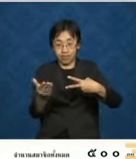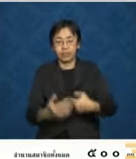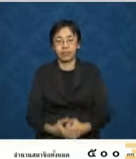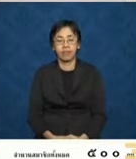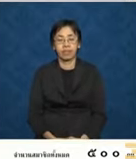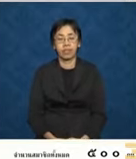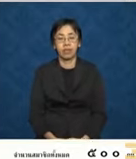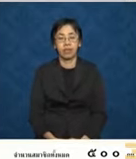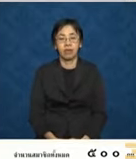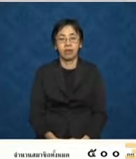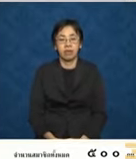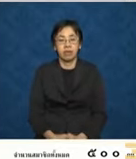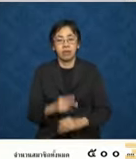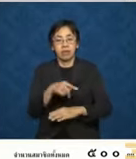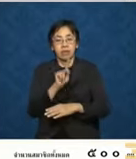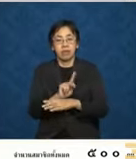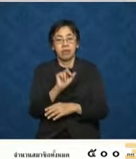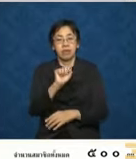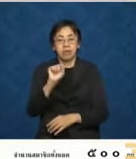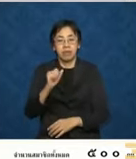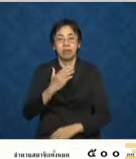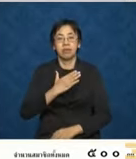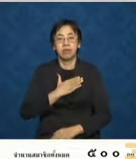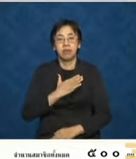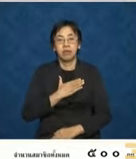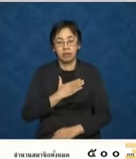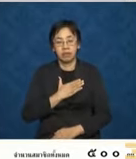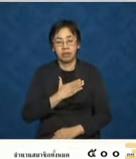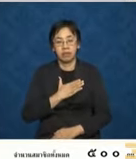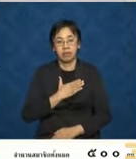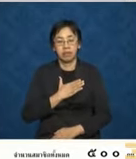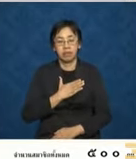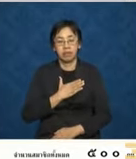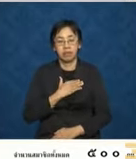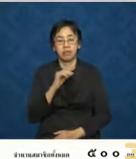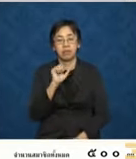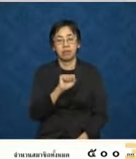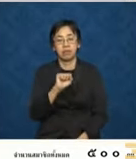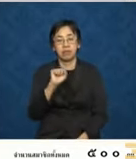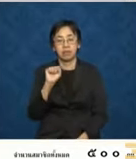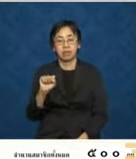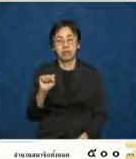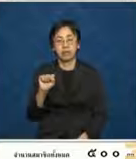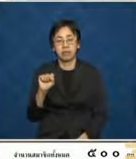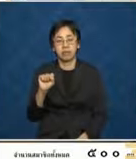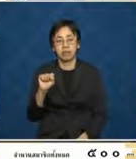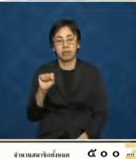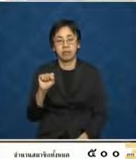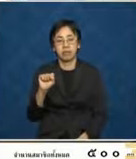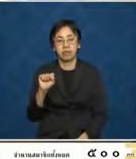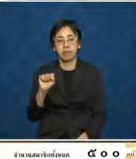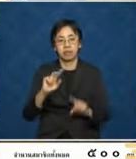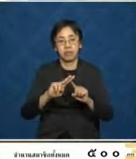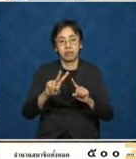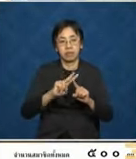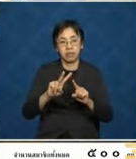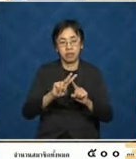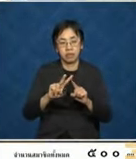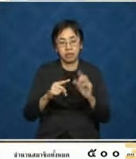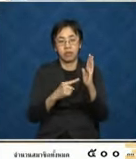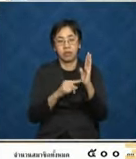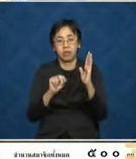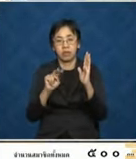เรียนประธานสภาที่เคารพดิฉันปัญญรัตน์นันทภูสิตานนท์สมาชิกสภาผู้แทนราษฎรเขต2จังหวัดนน